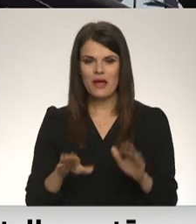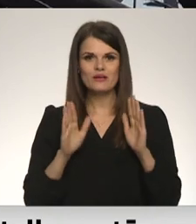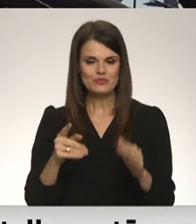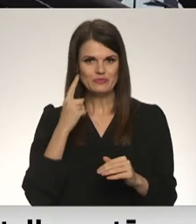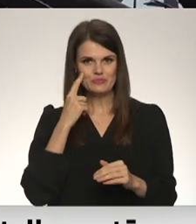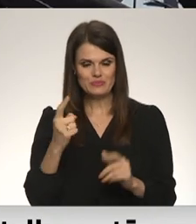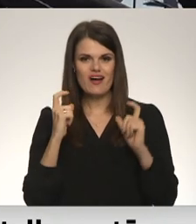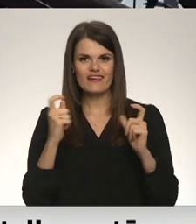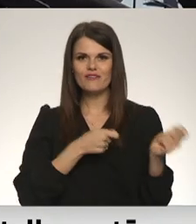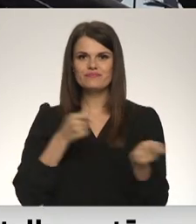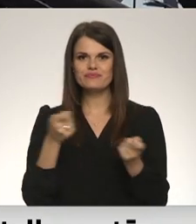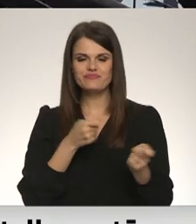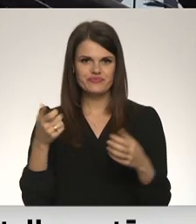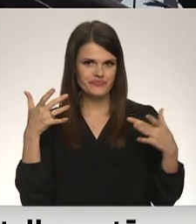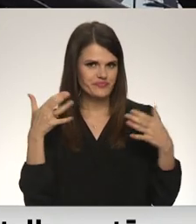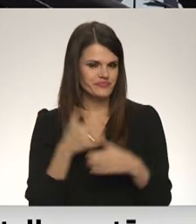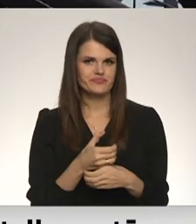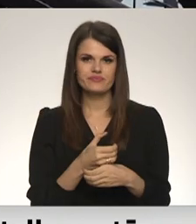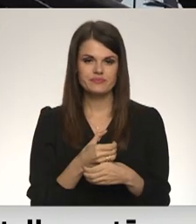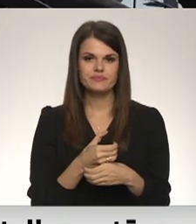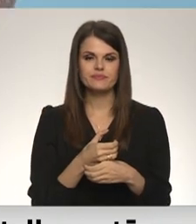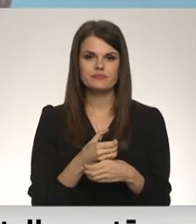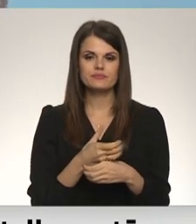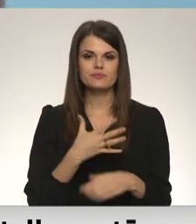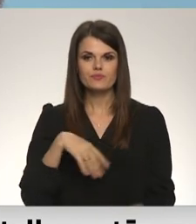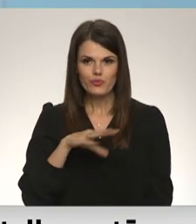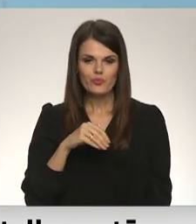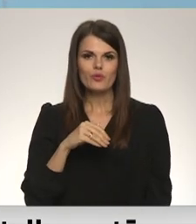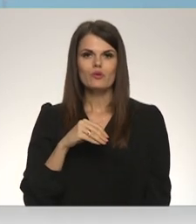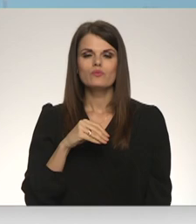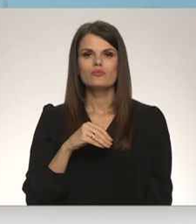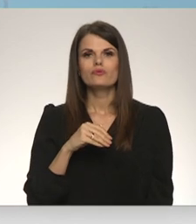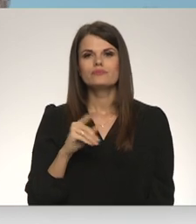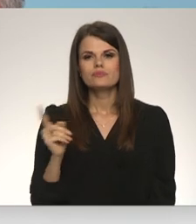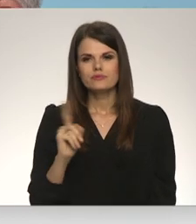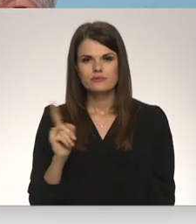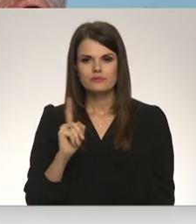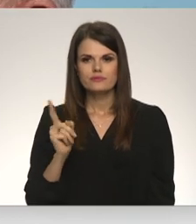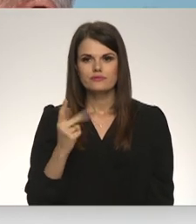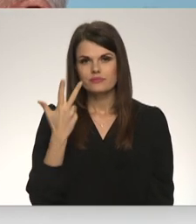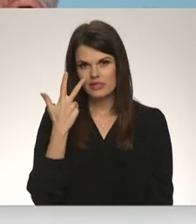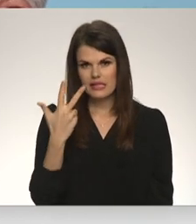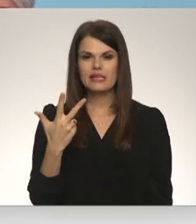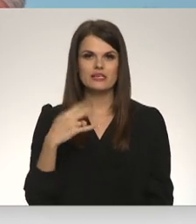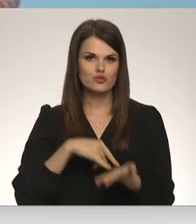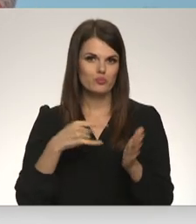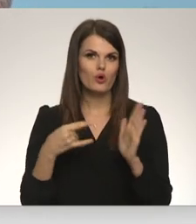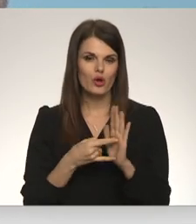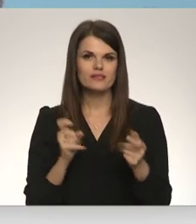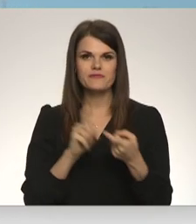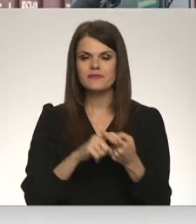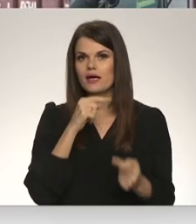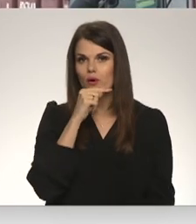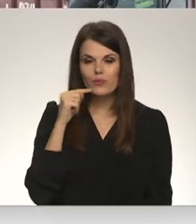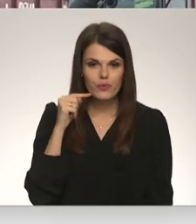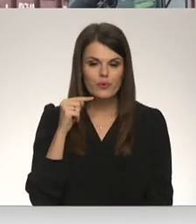kravu samazinājums. Mums ir, kā terabautam, ir principā trīs tādi projekti, kas ir saistīti ar